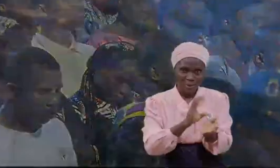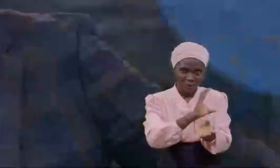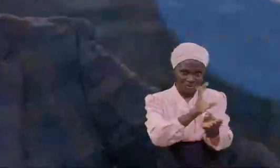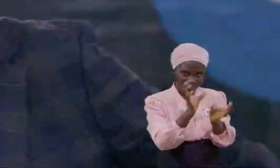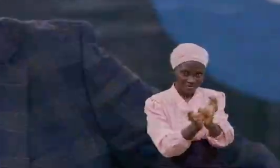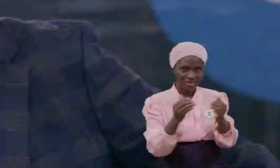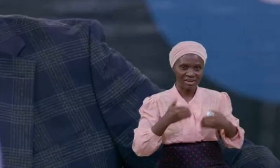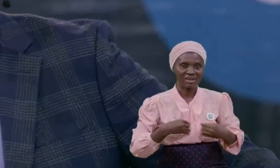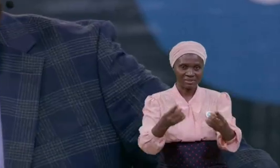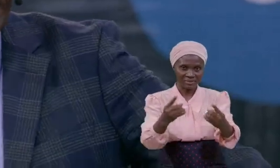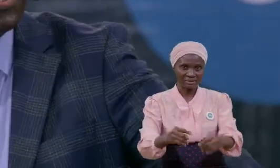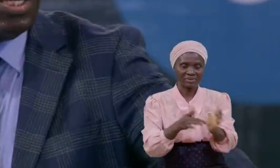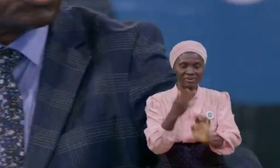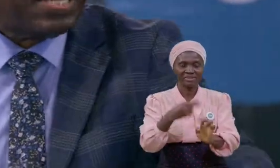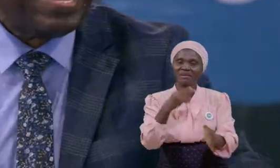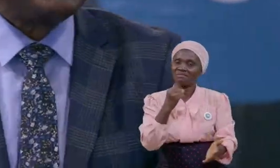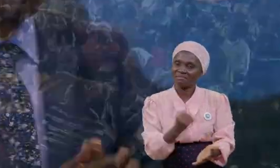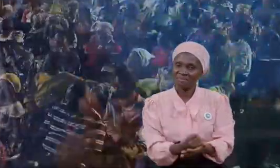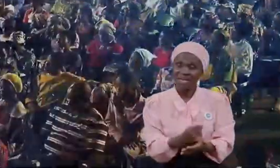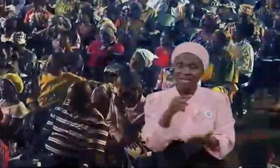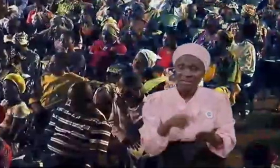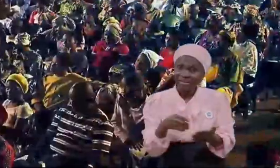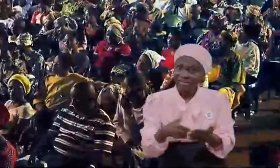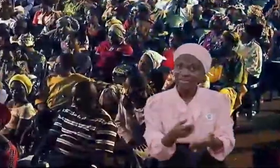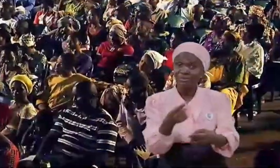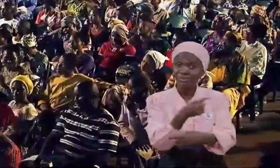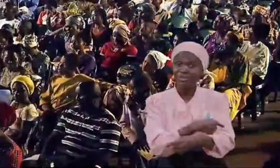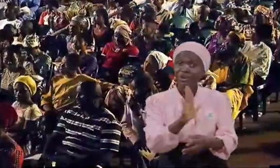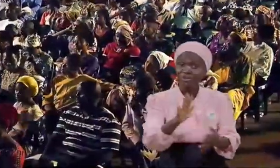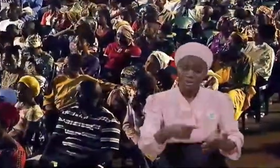Ce nouveau jour, ta nouvelle vie commence au nom de Jésus.